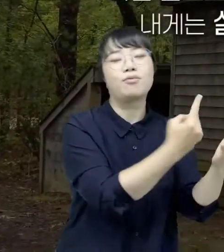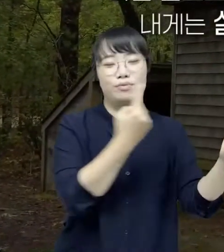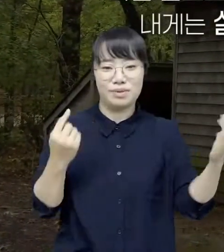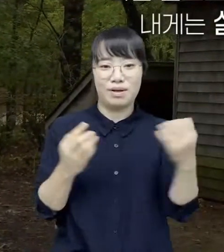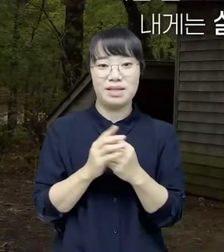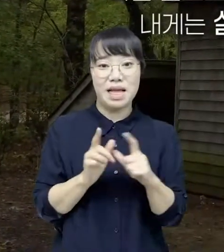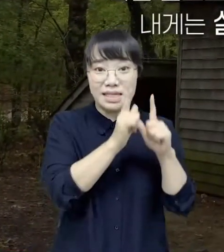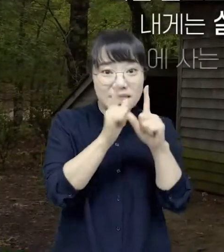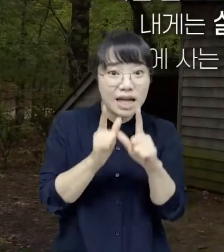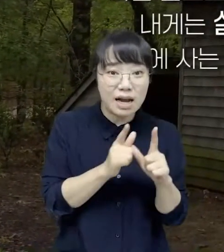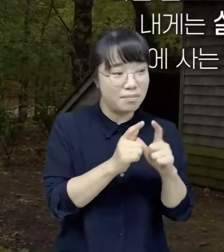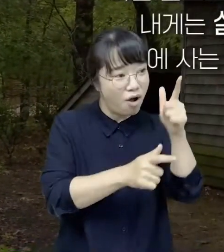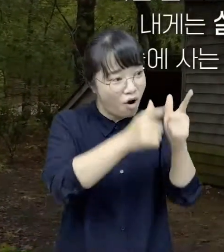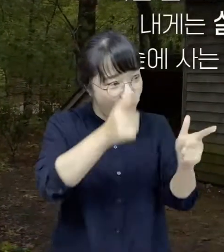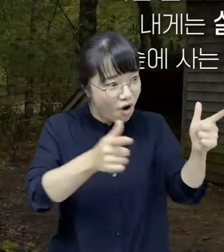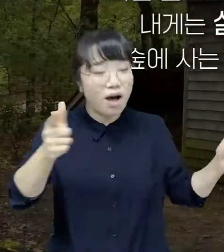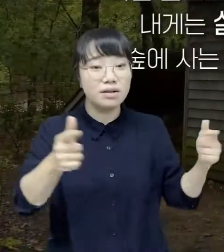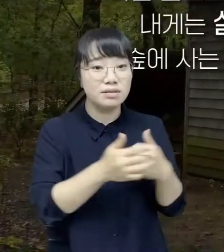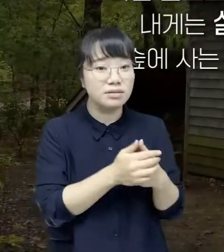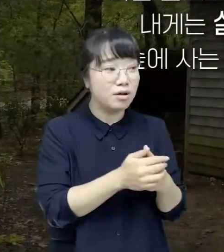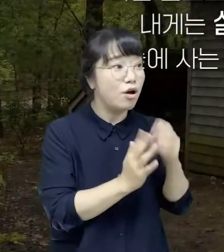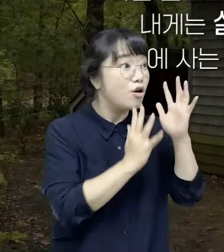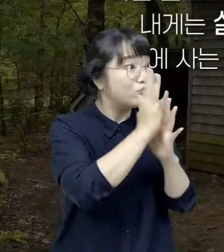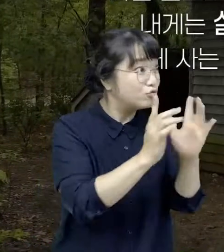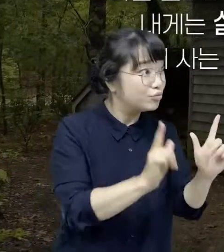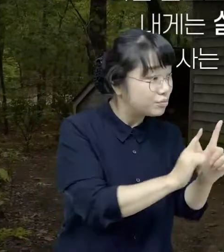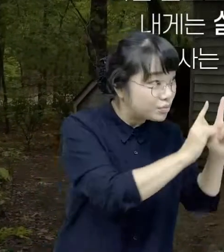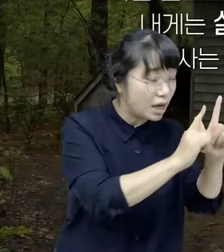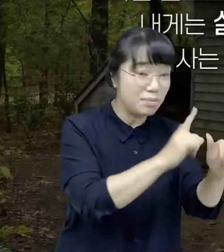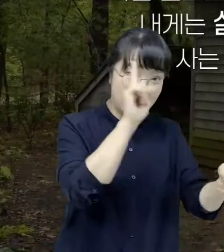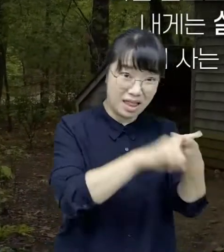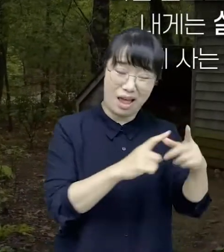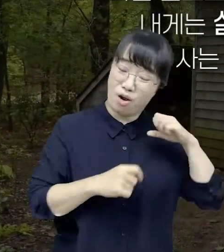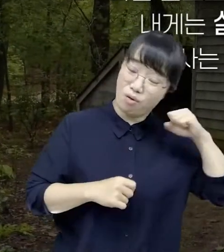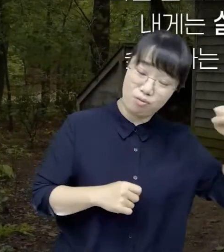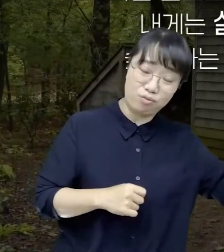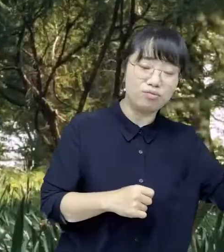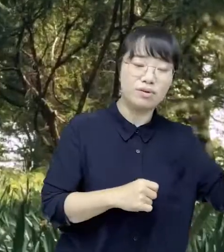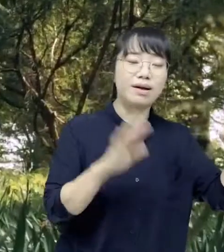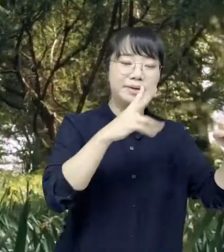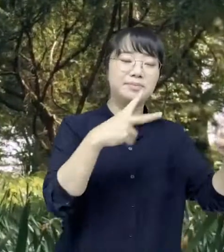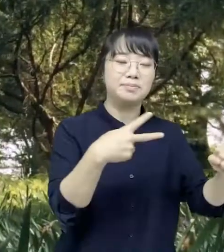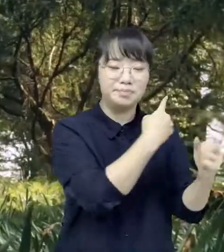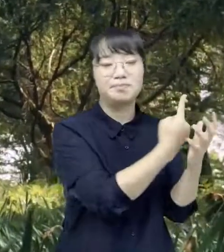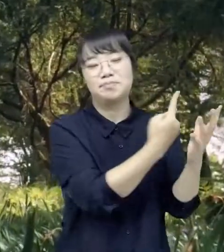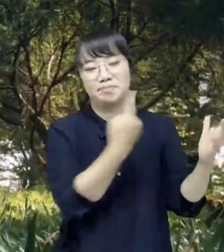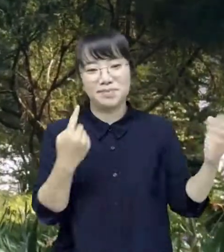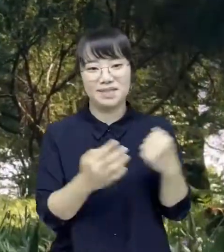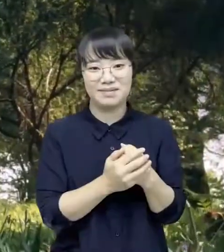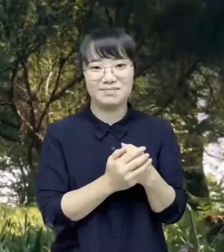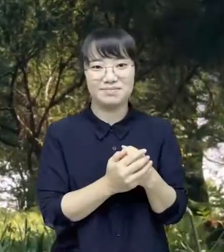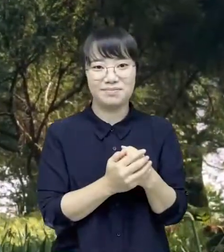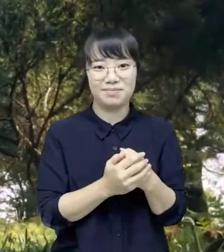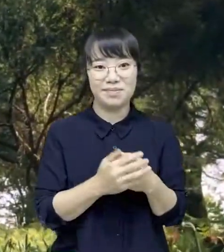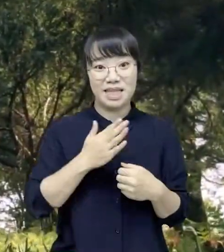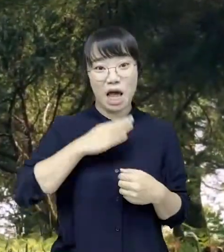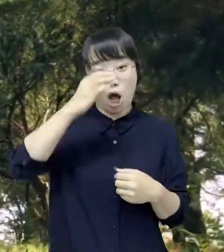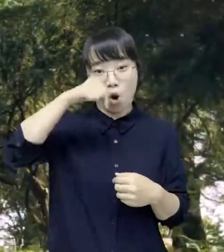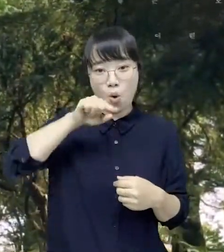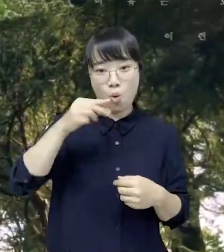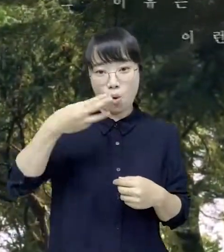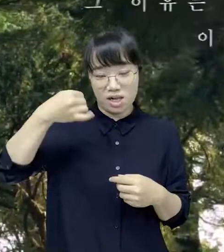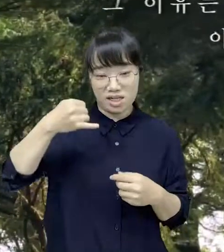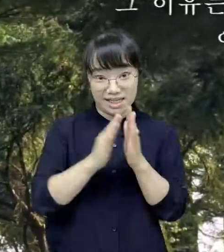내게는 살아야 할 여러 개의 다른 삶이 있어서 숲에 사는 하나의 삶에 더 시간을 쓸 수가 없었다. 내가 월든을